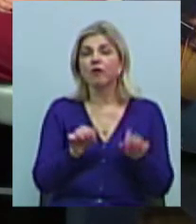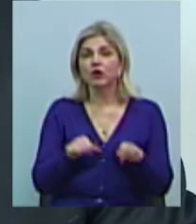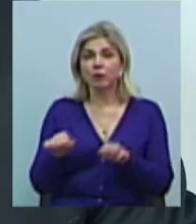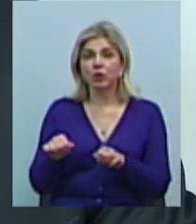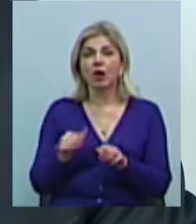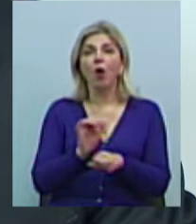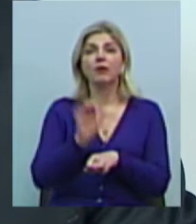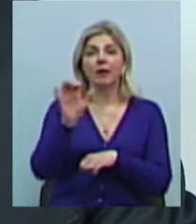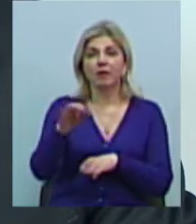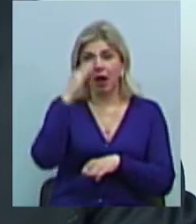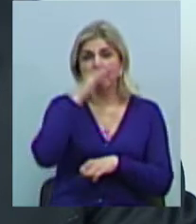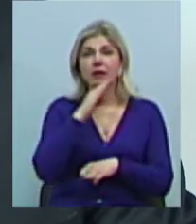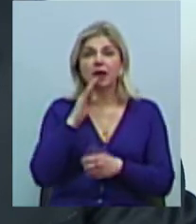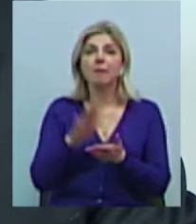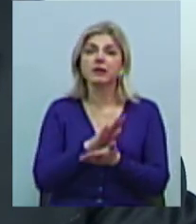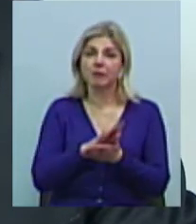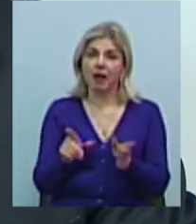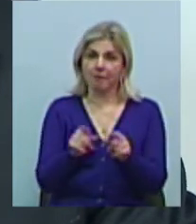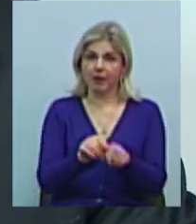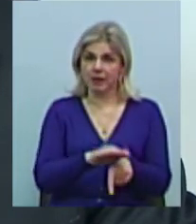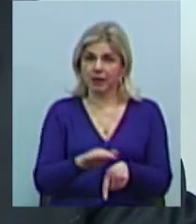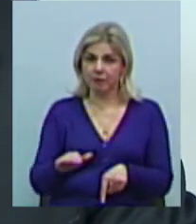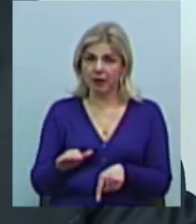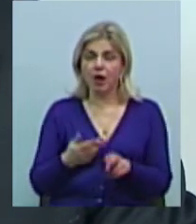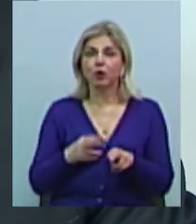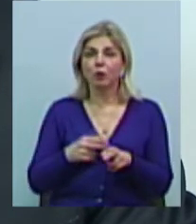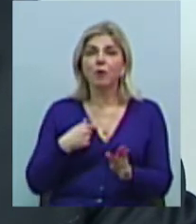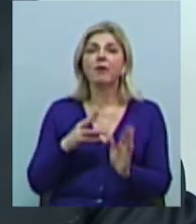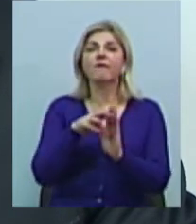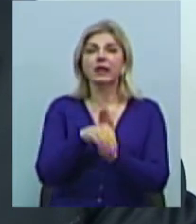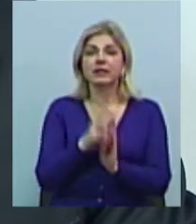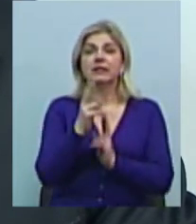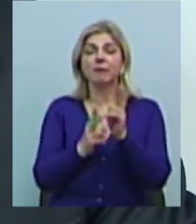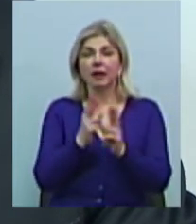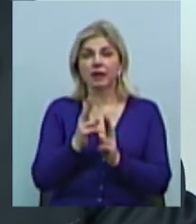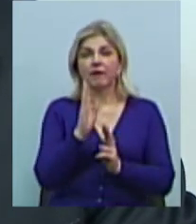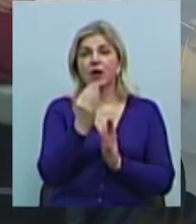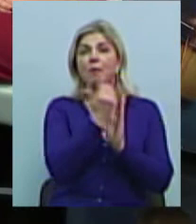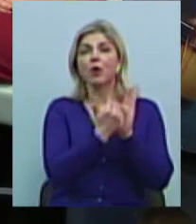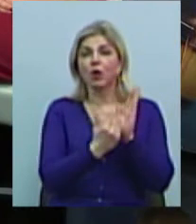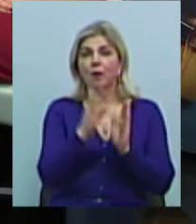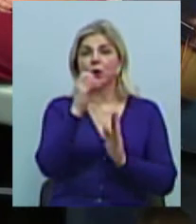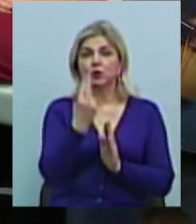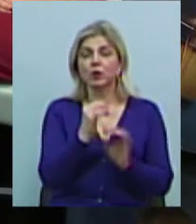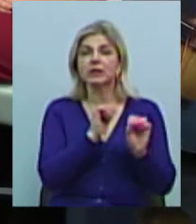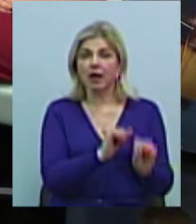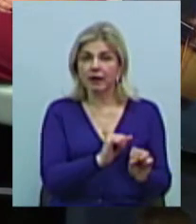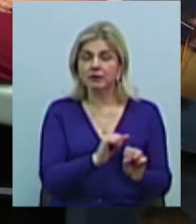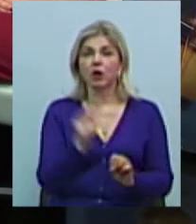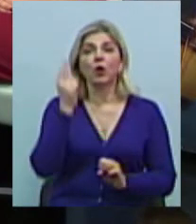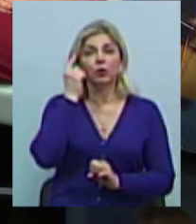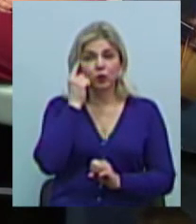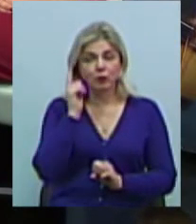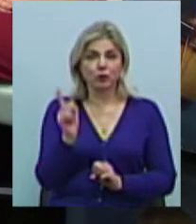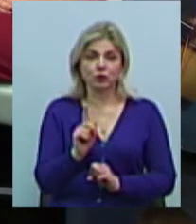безкоштовно батьків з цими дітьми. Тому ми внесли такі зміни в нашу програму «Соціальний захист». Я думаю, що у